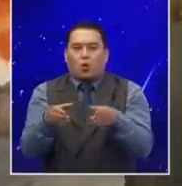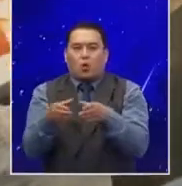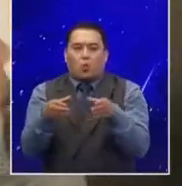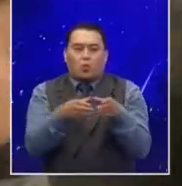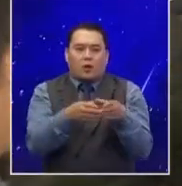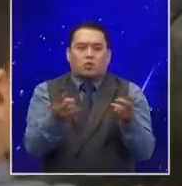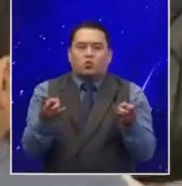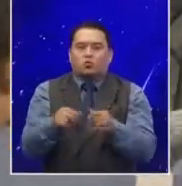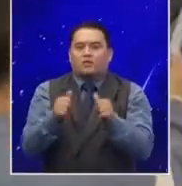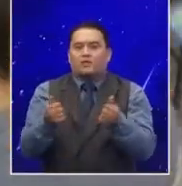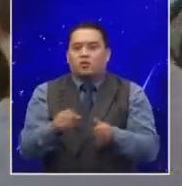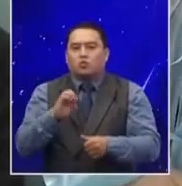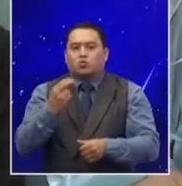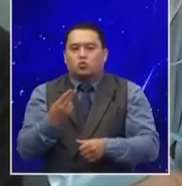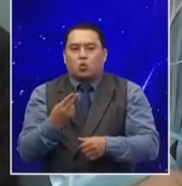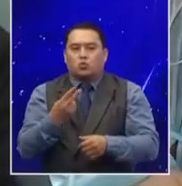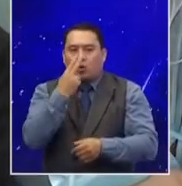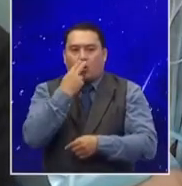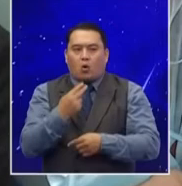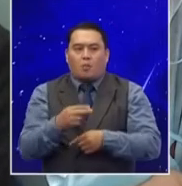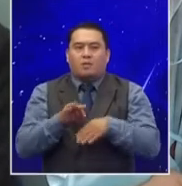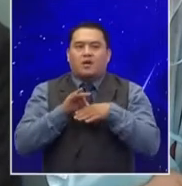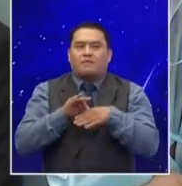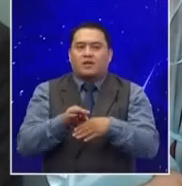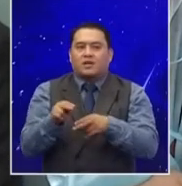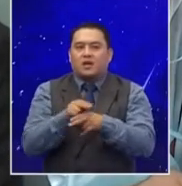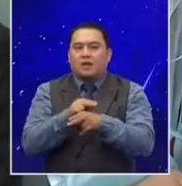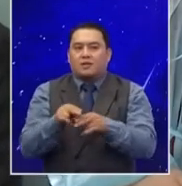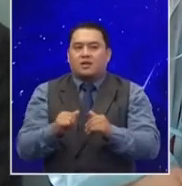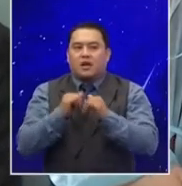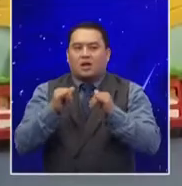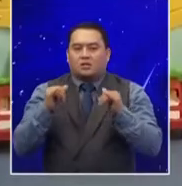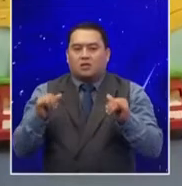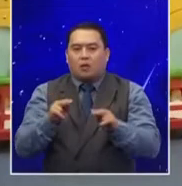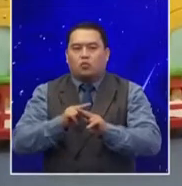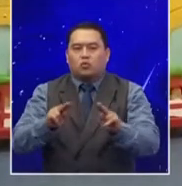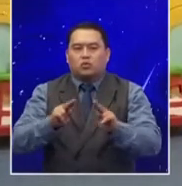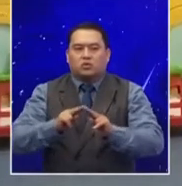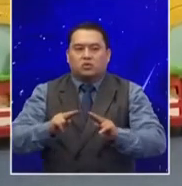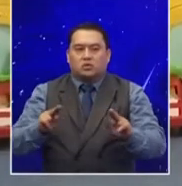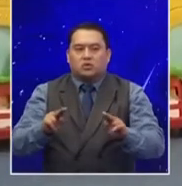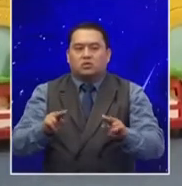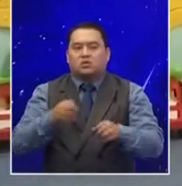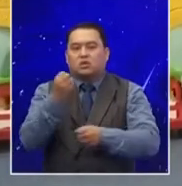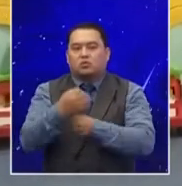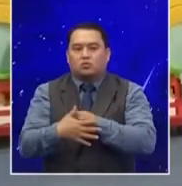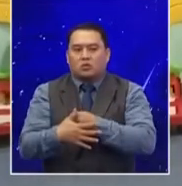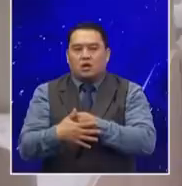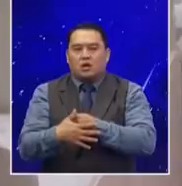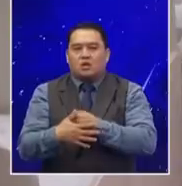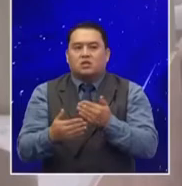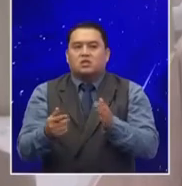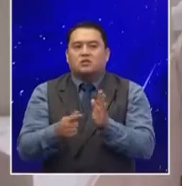Это нужно для формирования социальных навыков и проведения коррекционно-развивающего обучения, говорят сотрудники центра. Вот